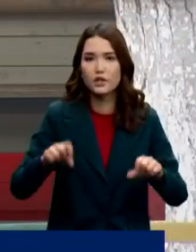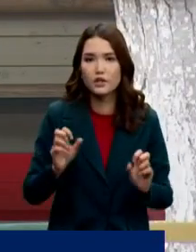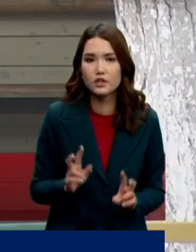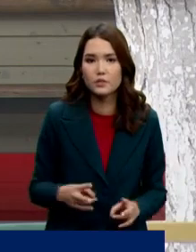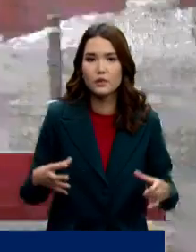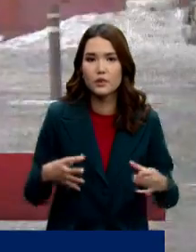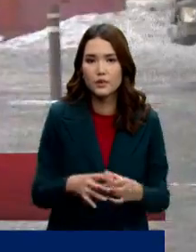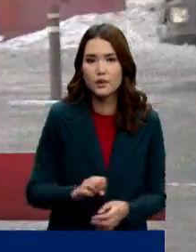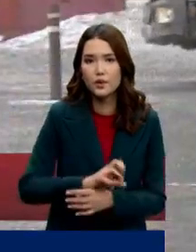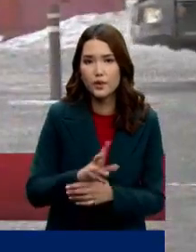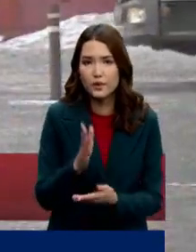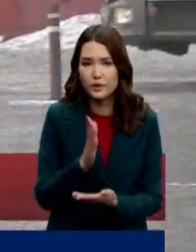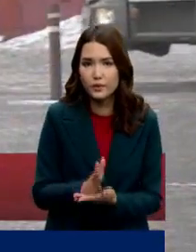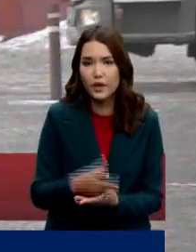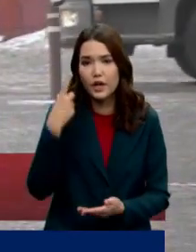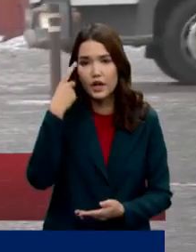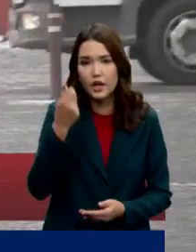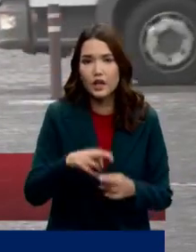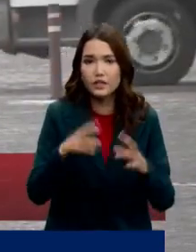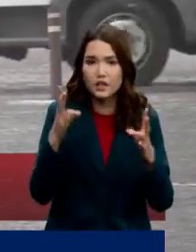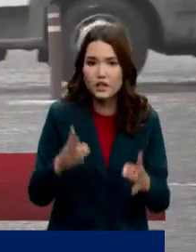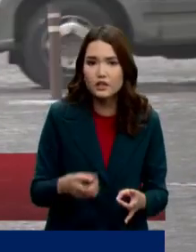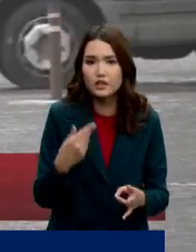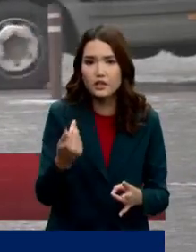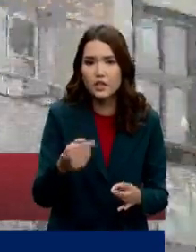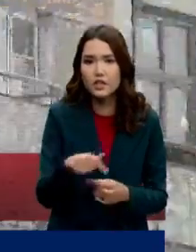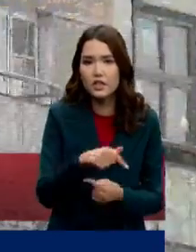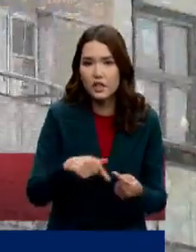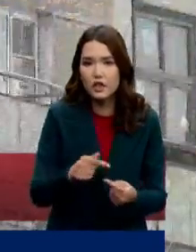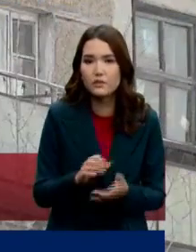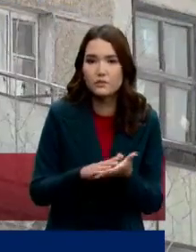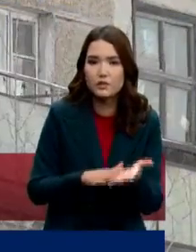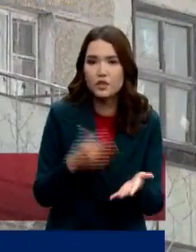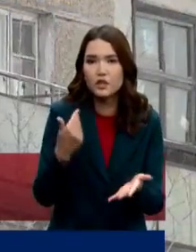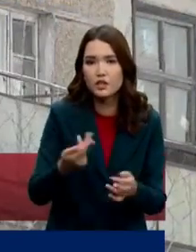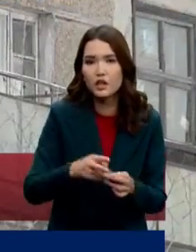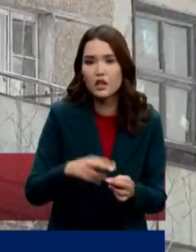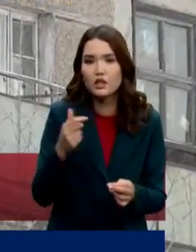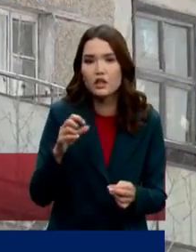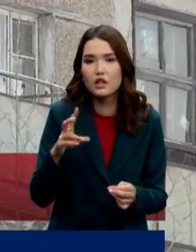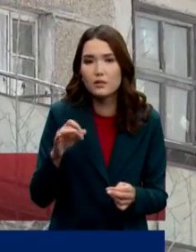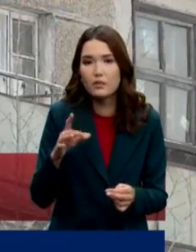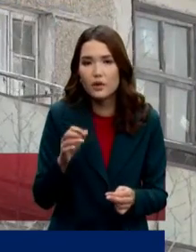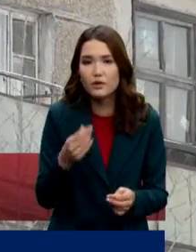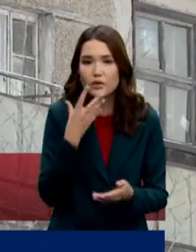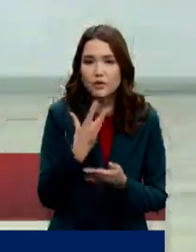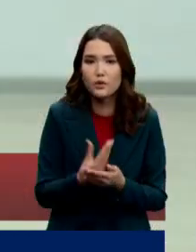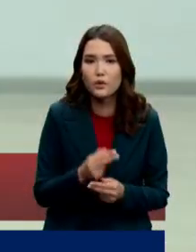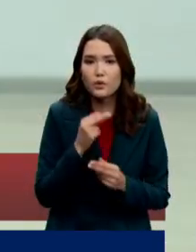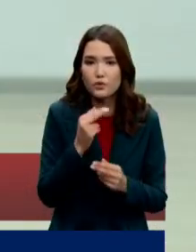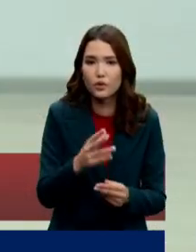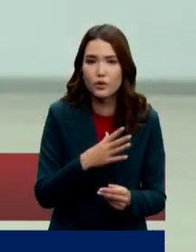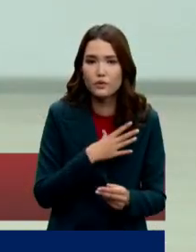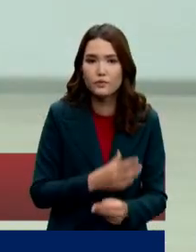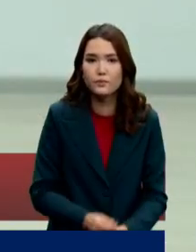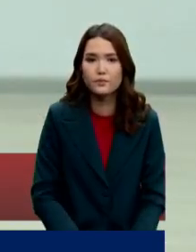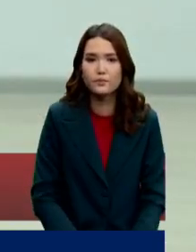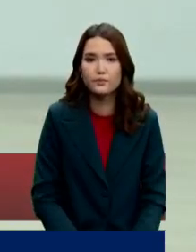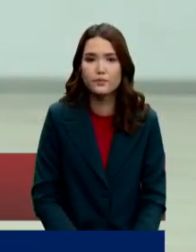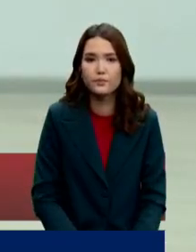құруды ұсынады. Айтпақшы, зардап шеккен үйлерді қалпына келтіру шығынын Екібастұз жылу орталығының құрылтайшылары көтереді.